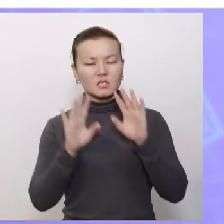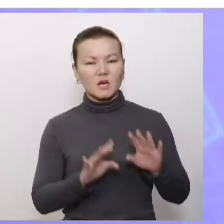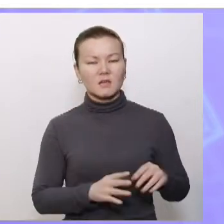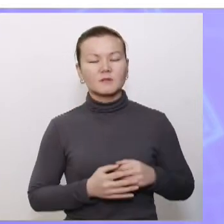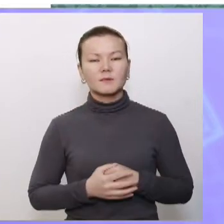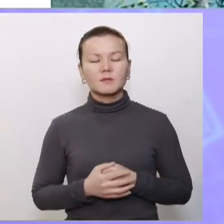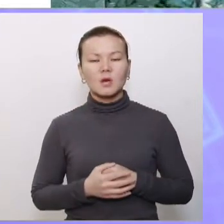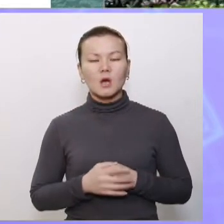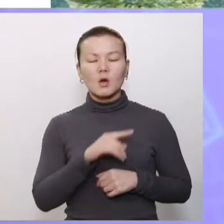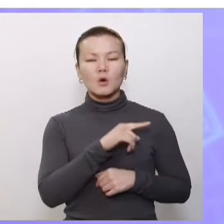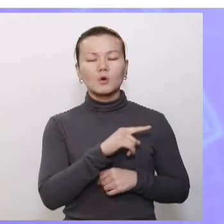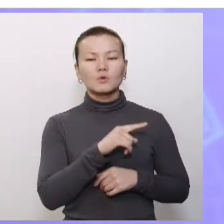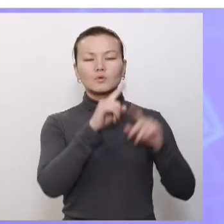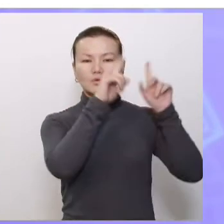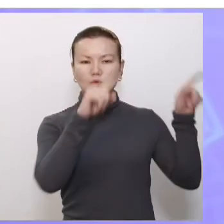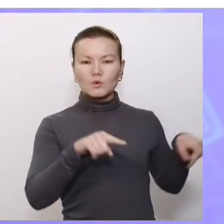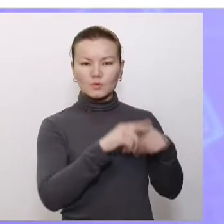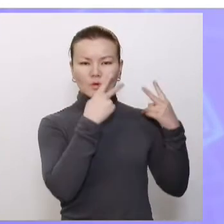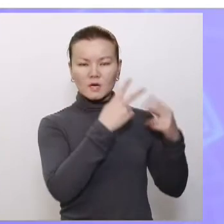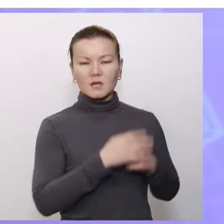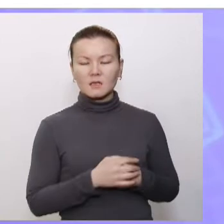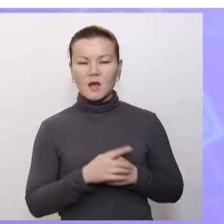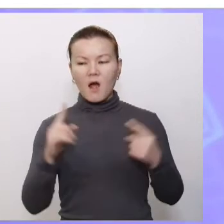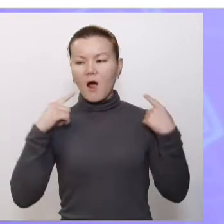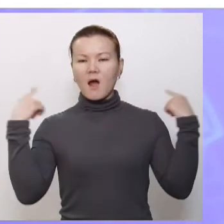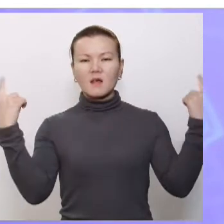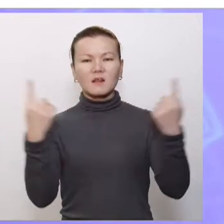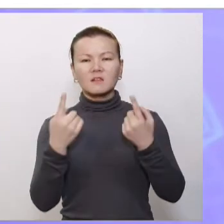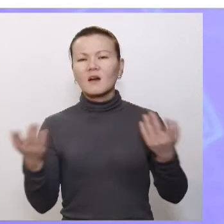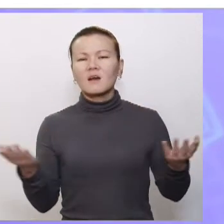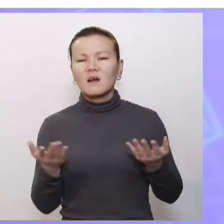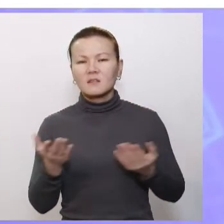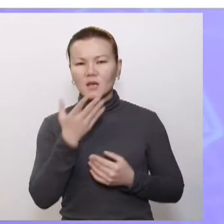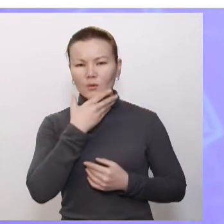Сүрөттү карагылачы. Айлана кандай кооз?